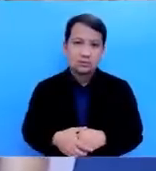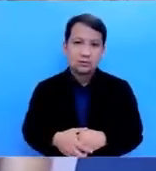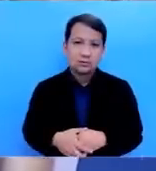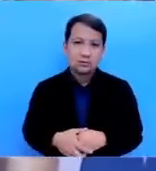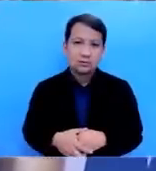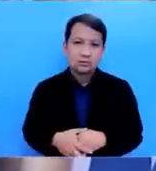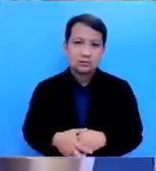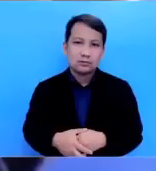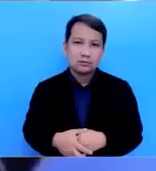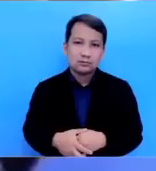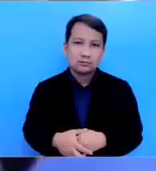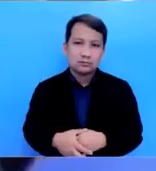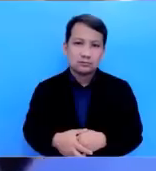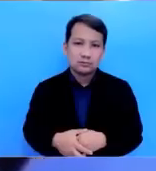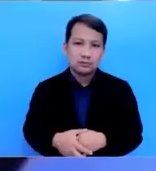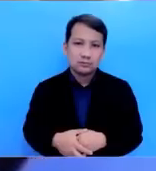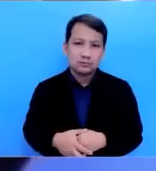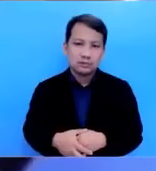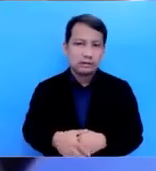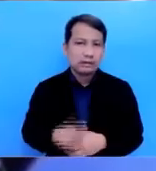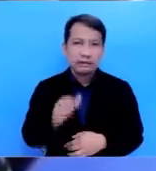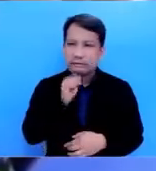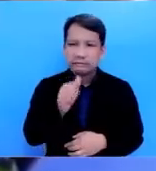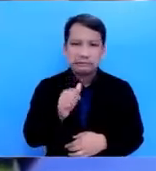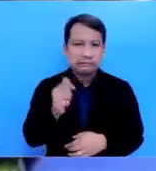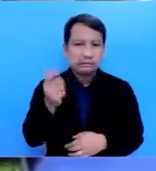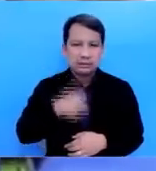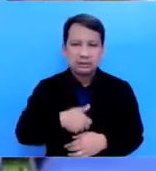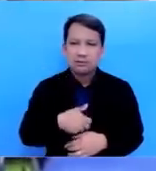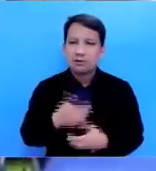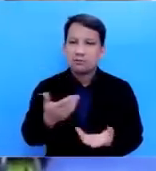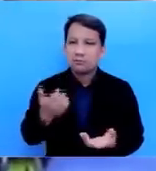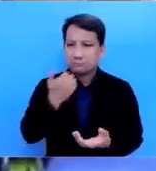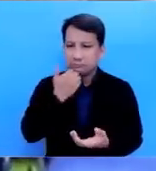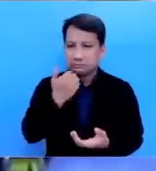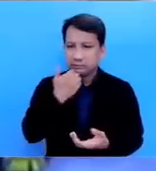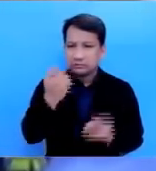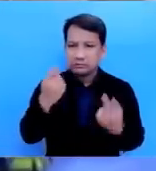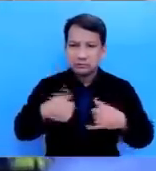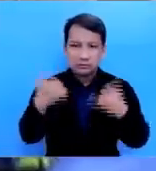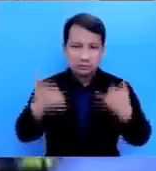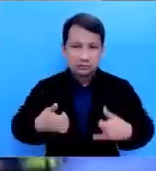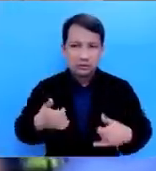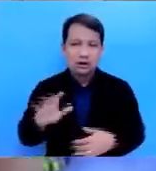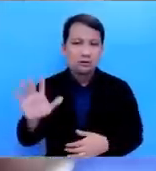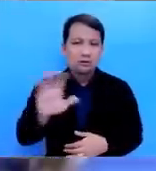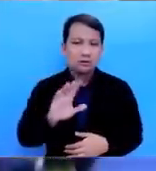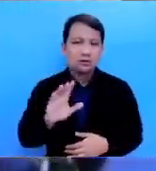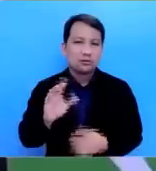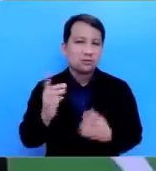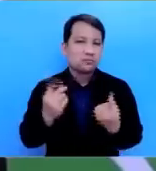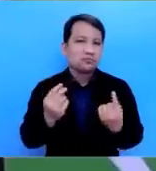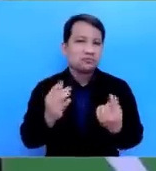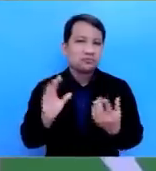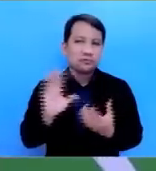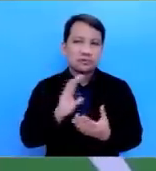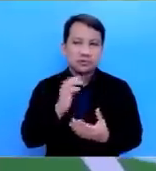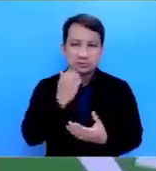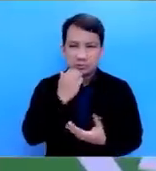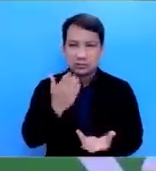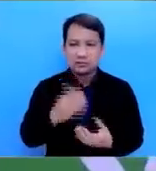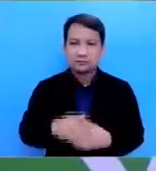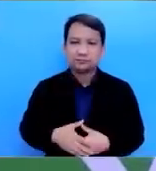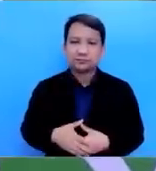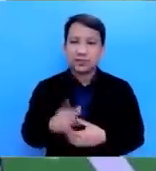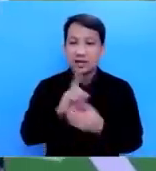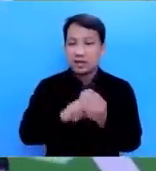not classy at all. There is no room in our game for acts like that. Dahil sa